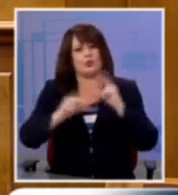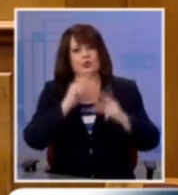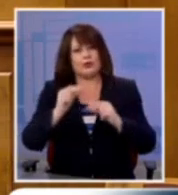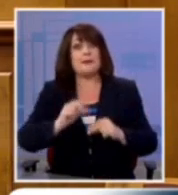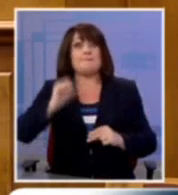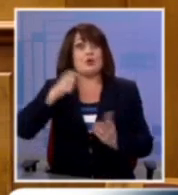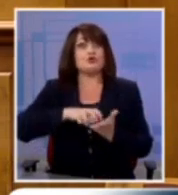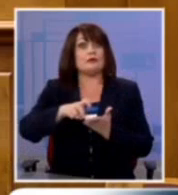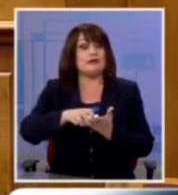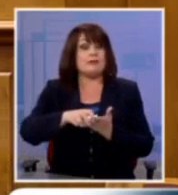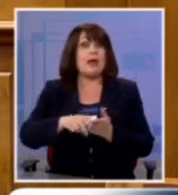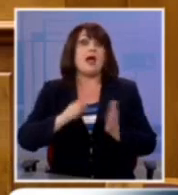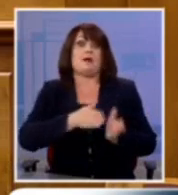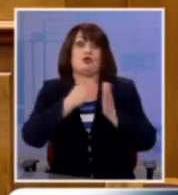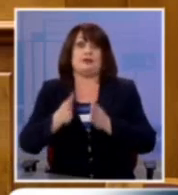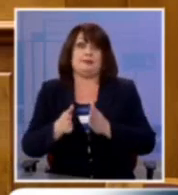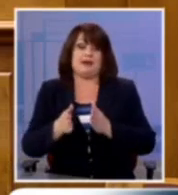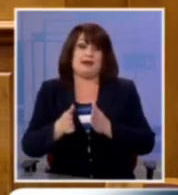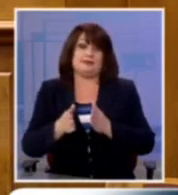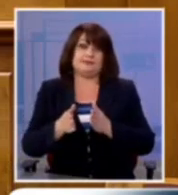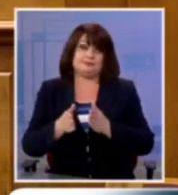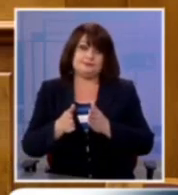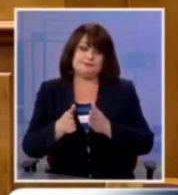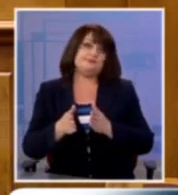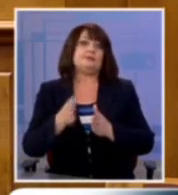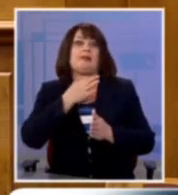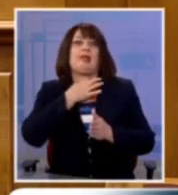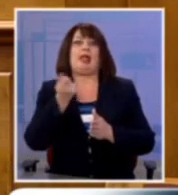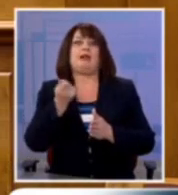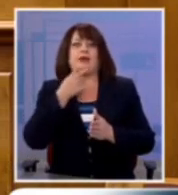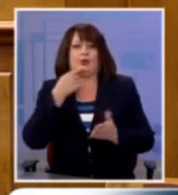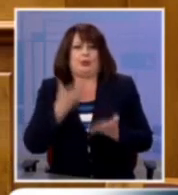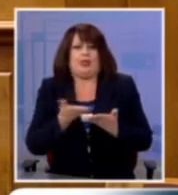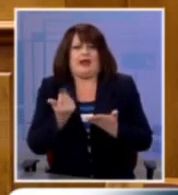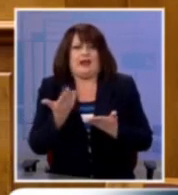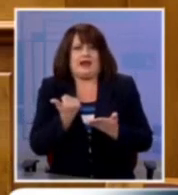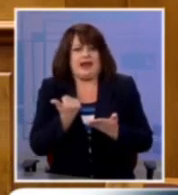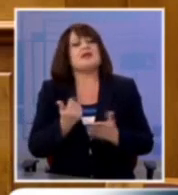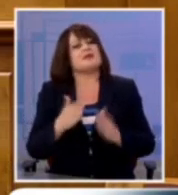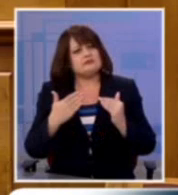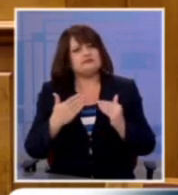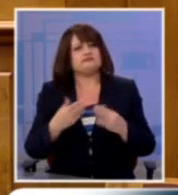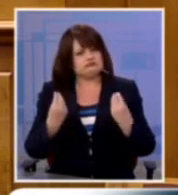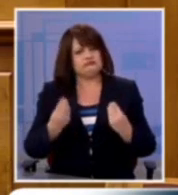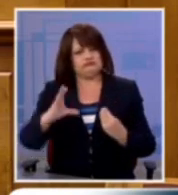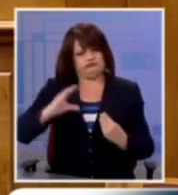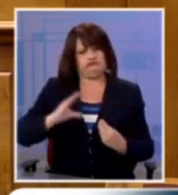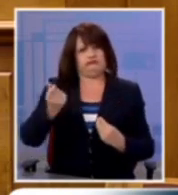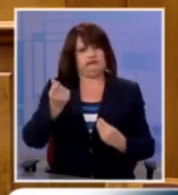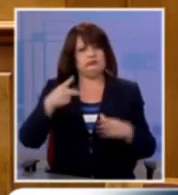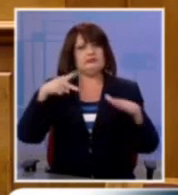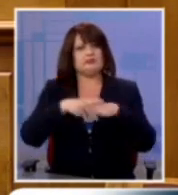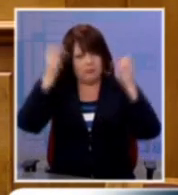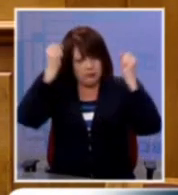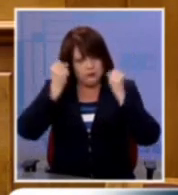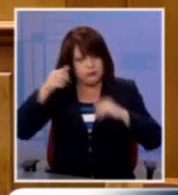που αποτρέπει μεν το σχέδιο χρηματοπιστωτικής ασφυξίας, αποτρέπει την κατάρρευση των τραπεζών, αποτρέπει